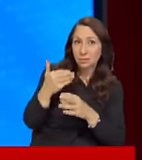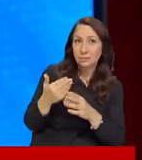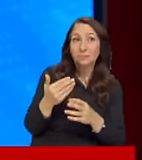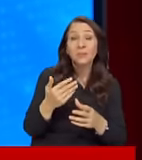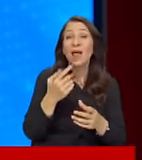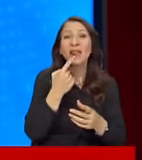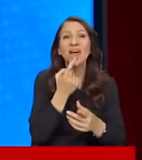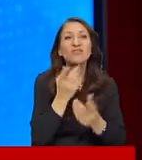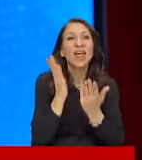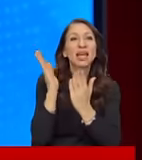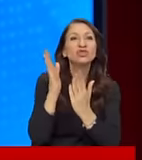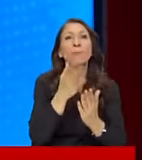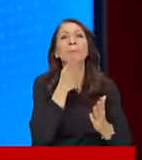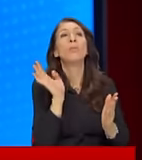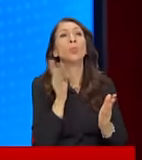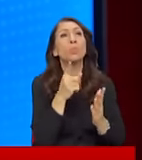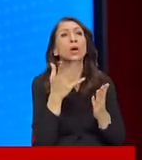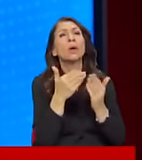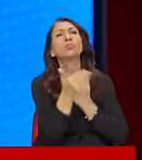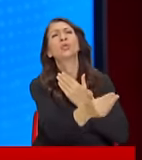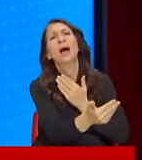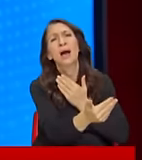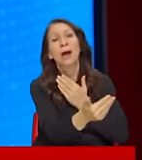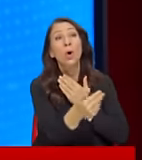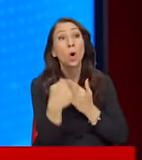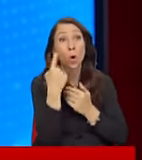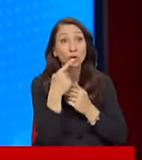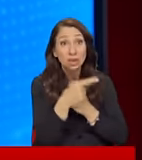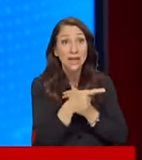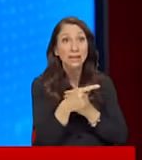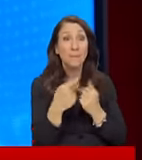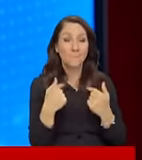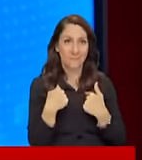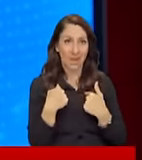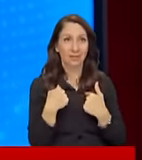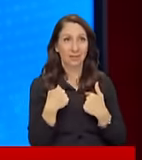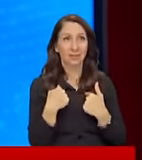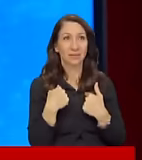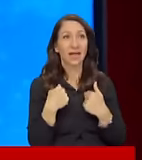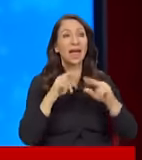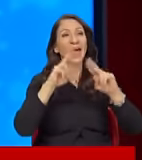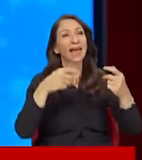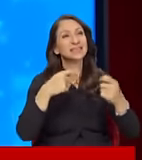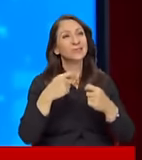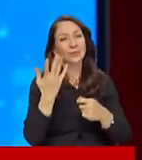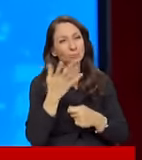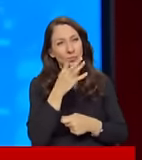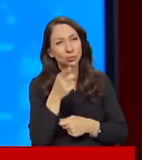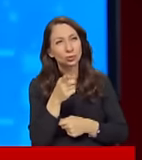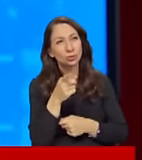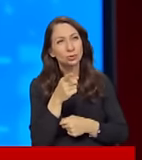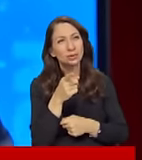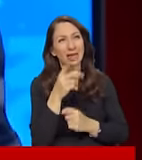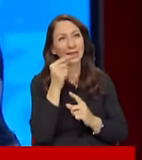nereye gideceğini bile bilmiyor. Bu kadar uzak. O bakımdan hani ben esnaflık bir de nasıl bir şeydir biliyor